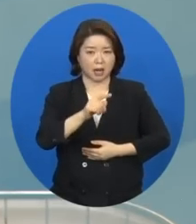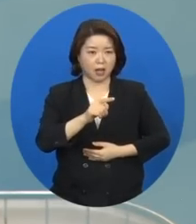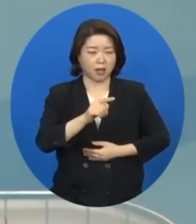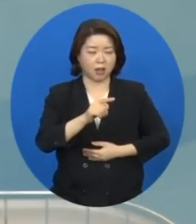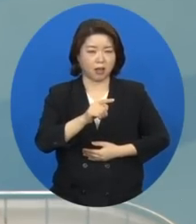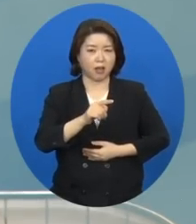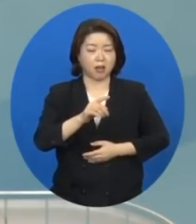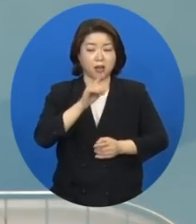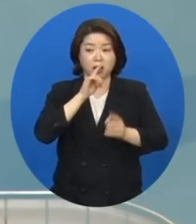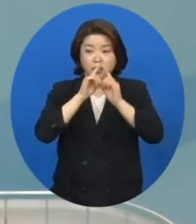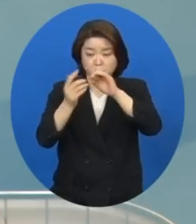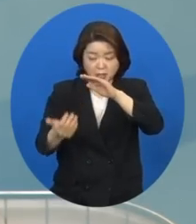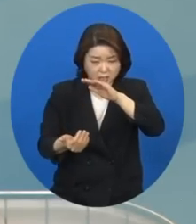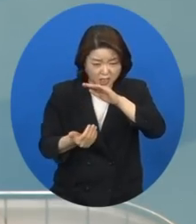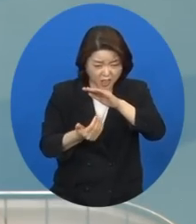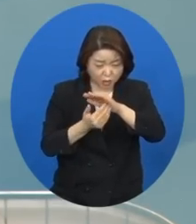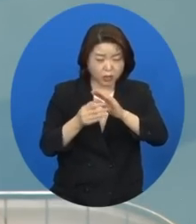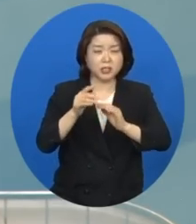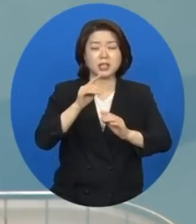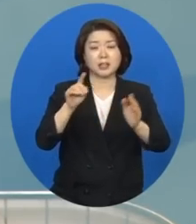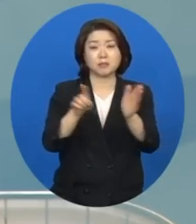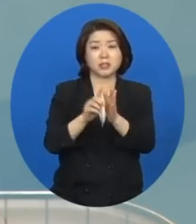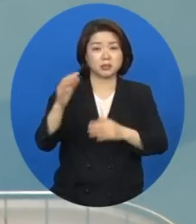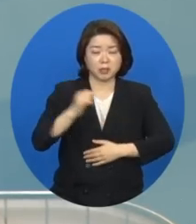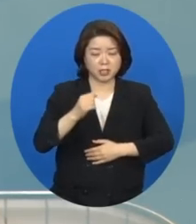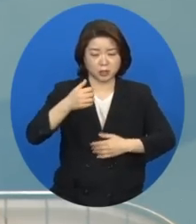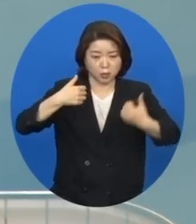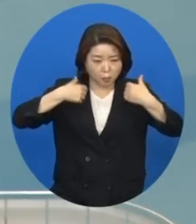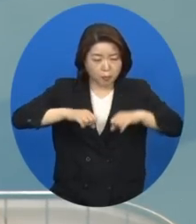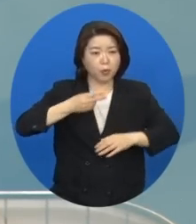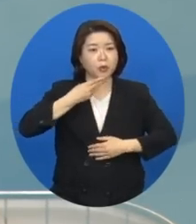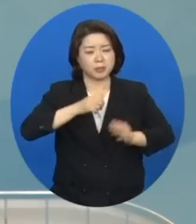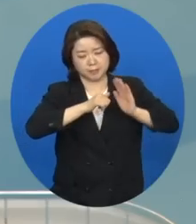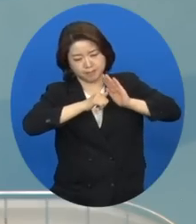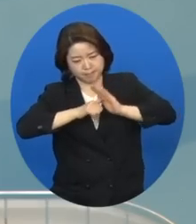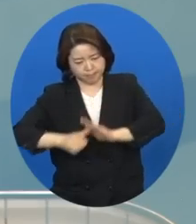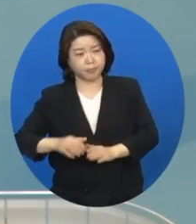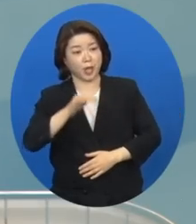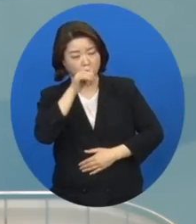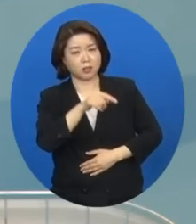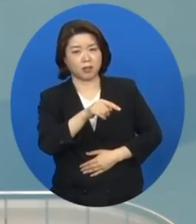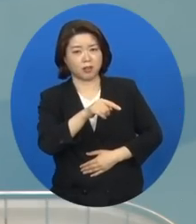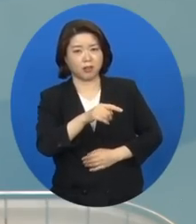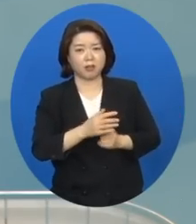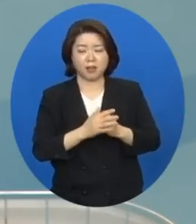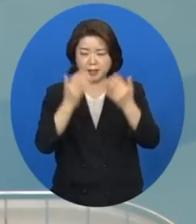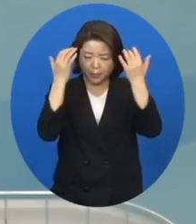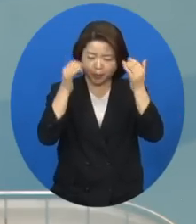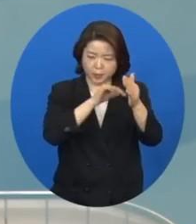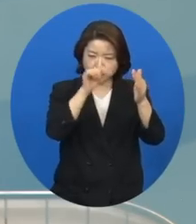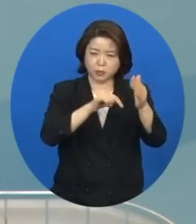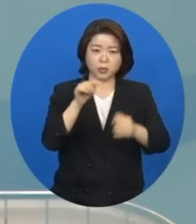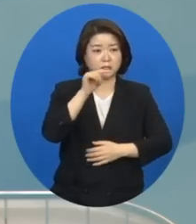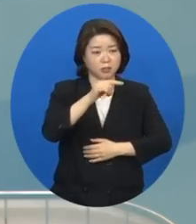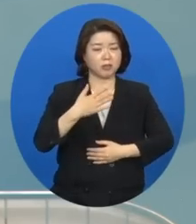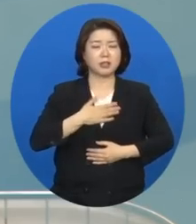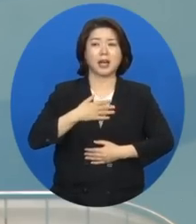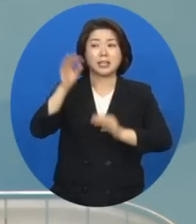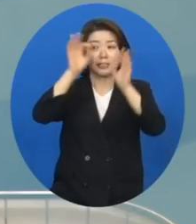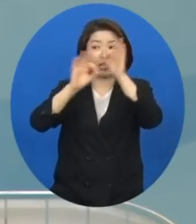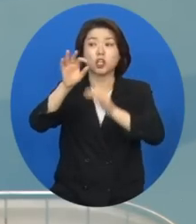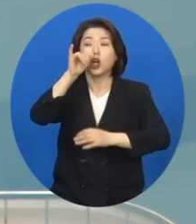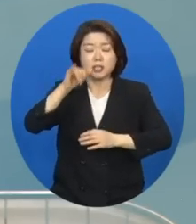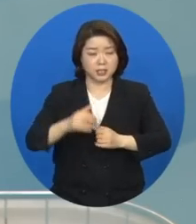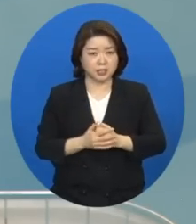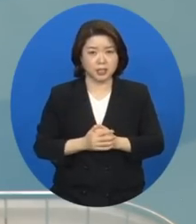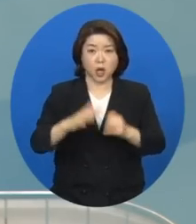이 말씀이 이루어진다는 믿음으로 끝까지 포기하지 않고 너 인내했잖아. 고난 속에서도 너 나를 찾았잖아.